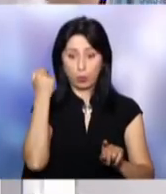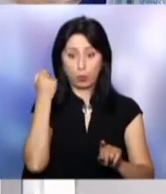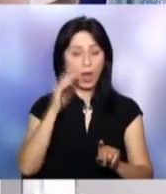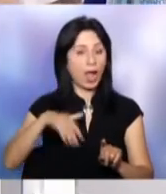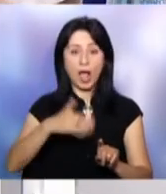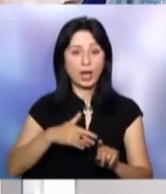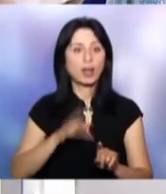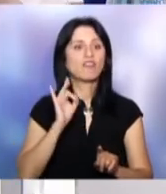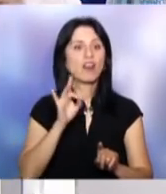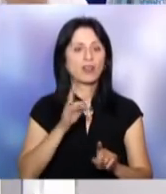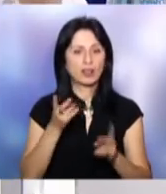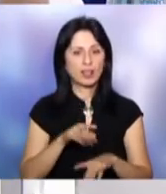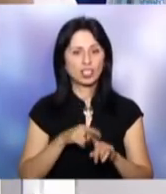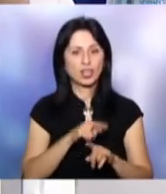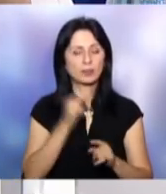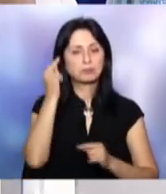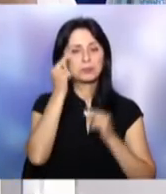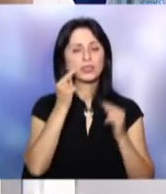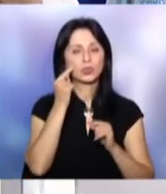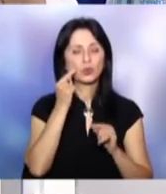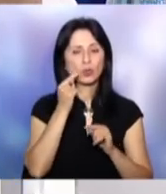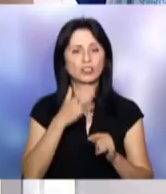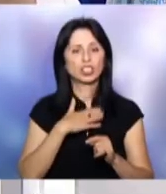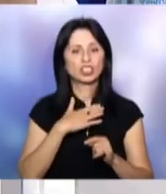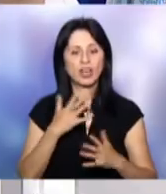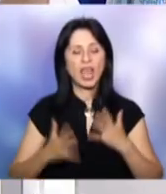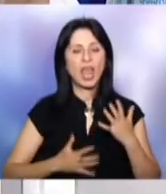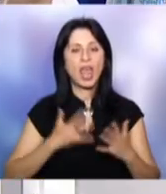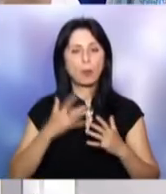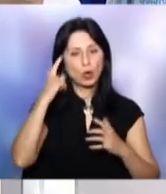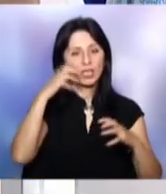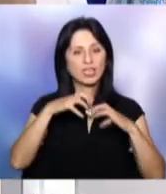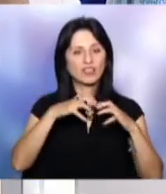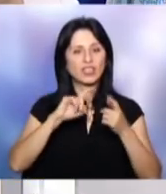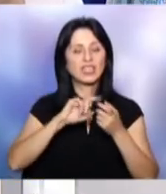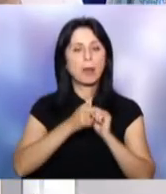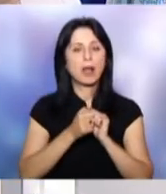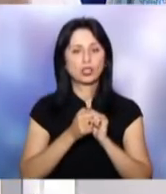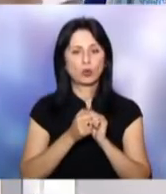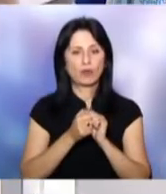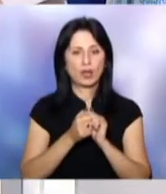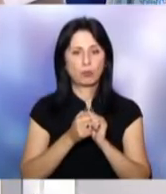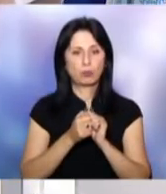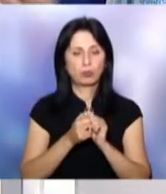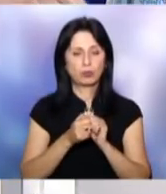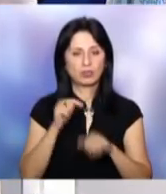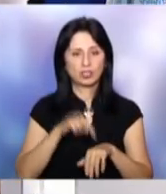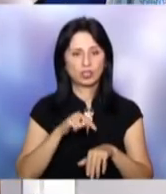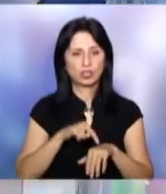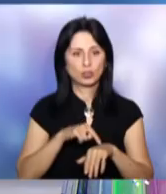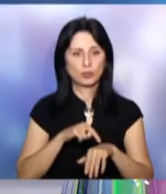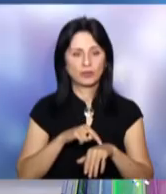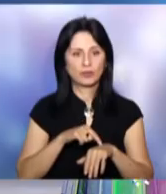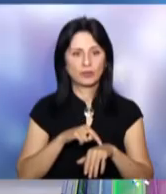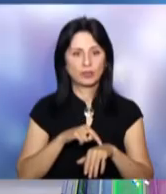აღარ აქვს. ასე რომ ესეც ისევ და ისევ არის ჩვენი ემოციური ტვინის მიერ დამახსოვრებული განცდა. თვითონ